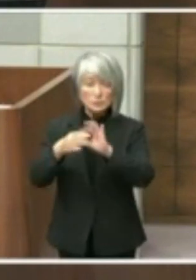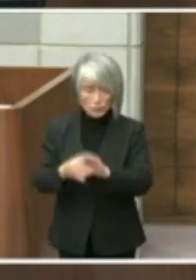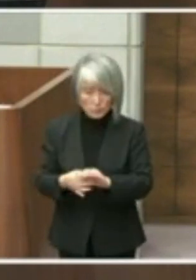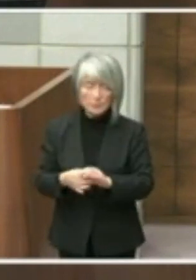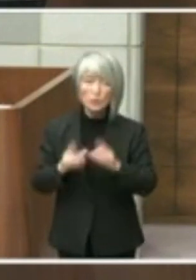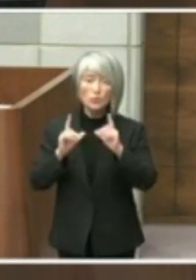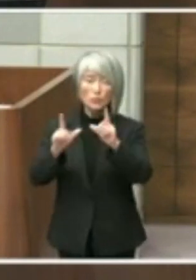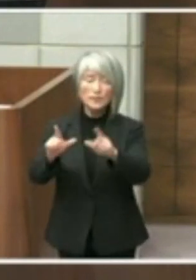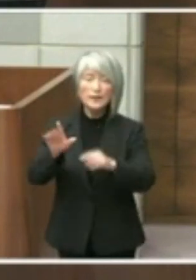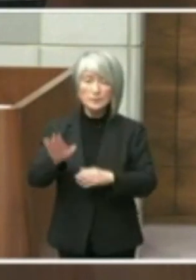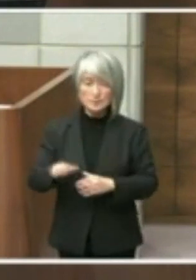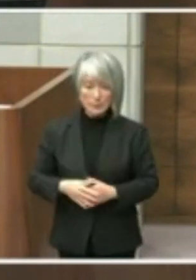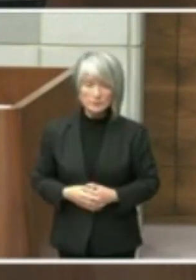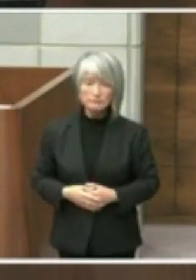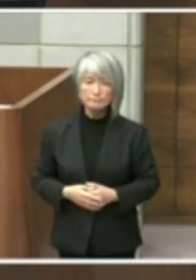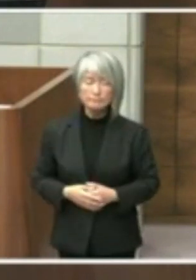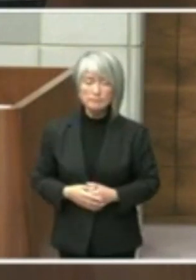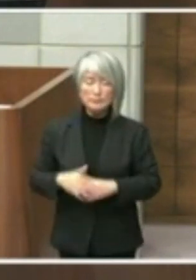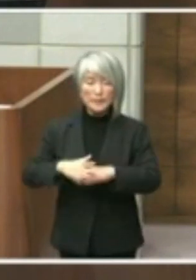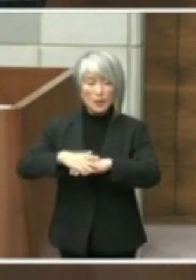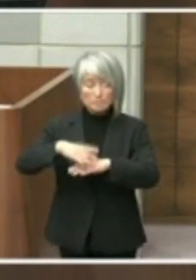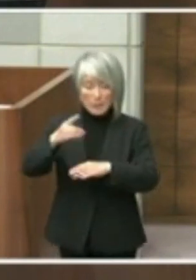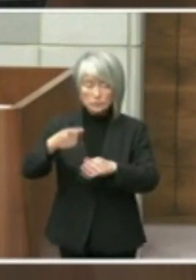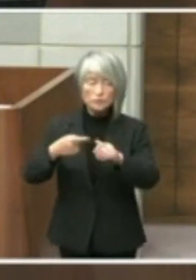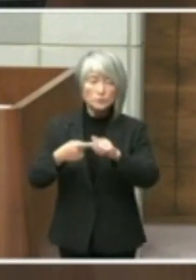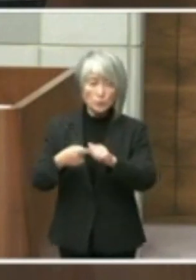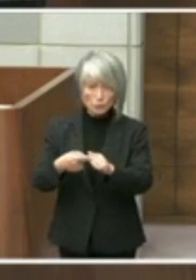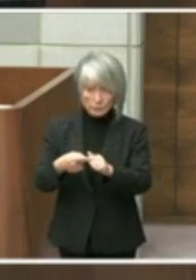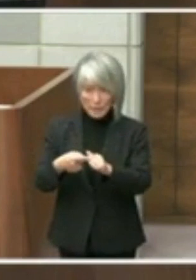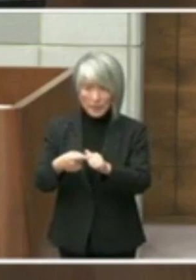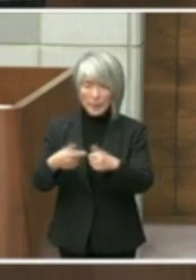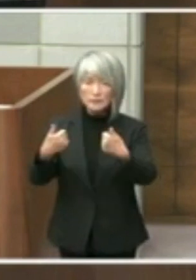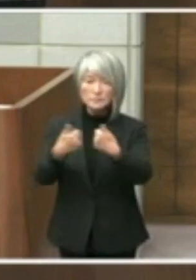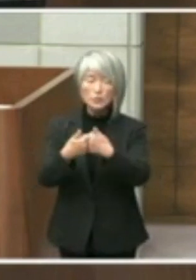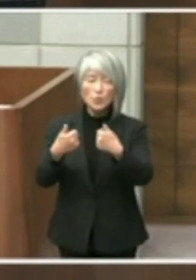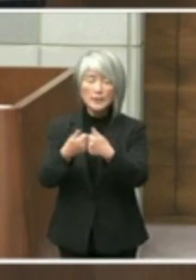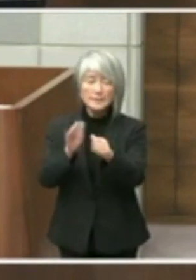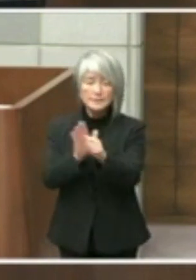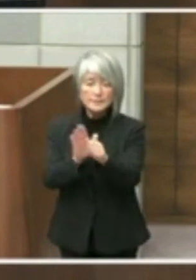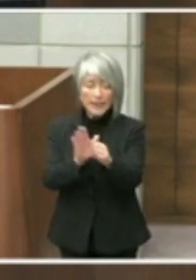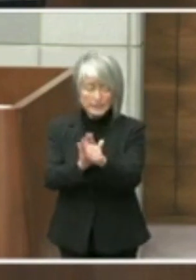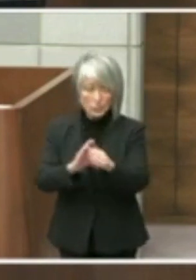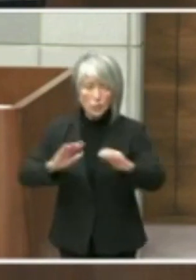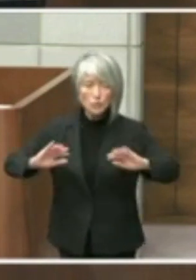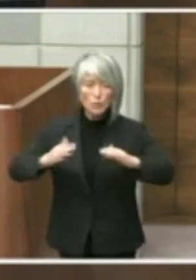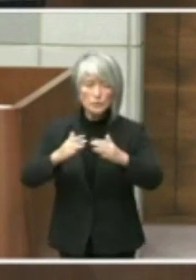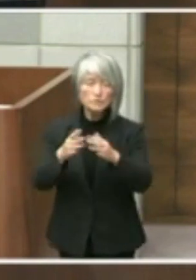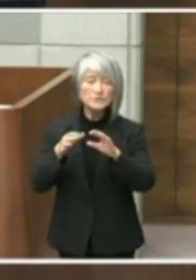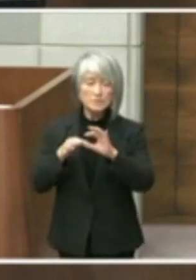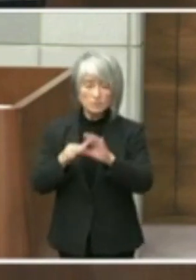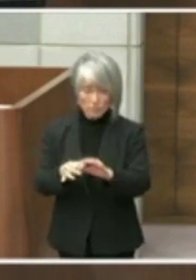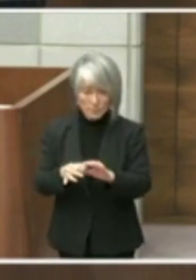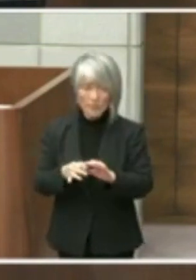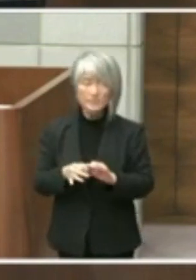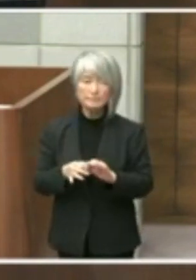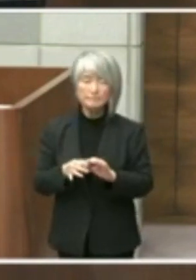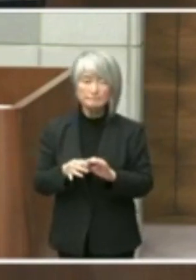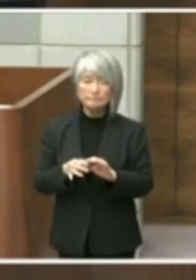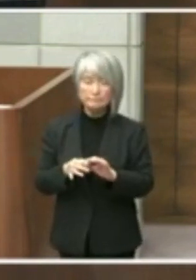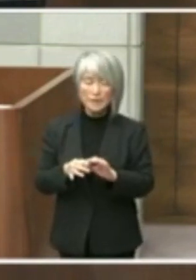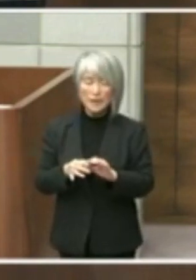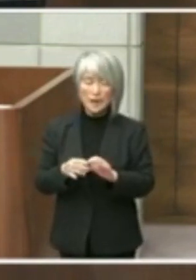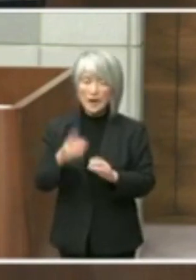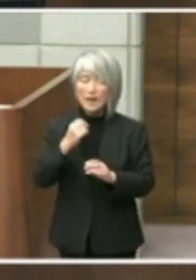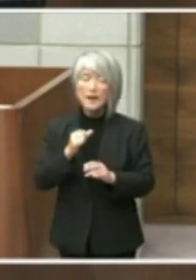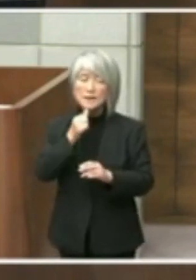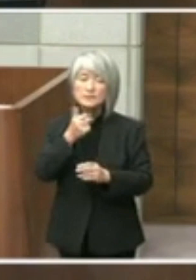します。まず1点目の相談支援の取り組みについてでございますが、本市